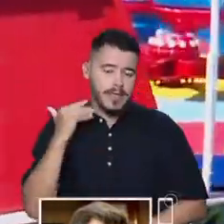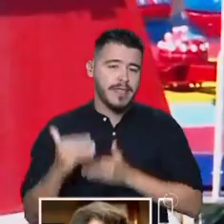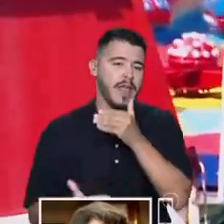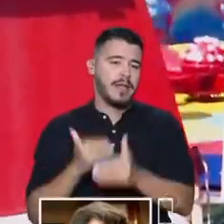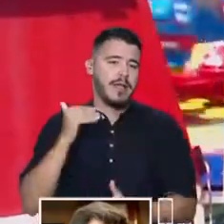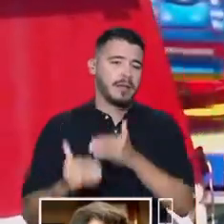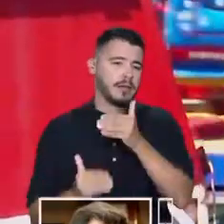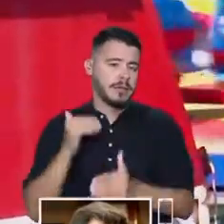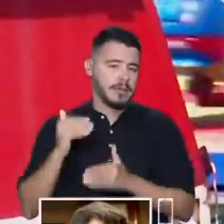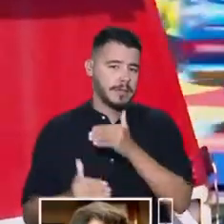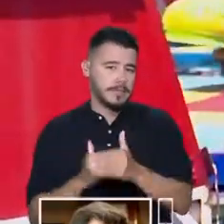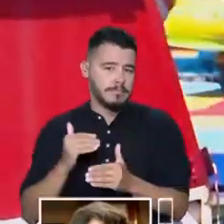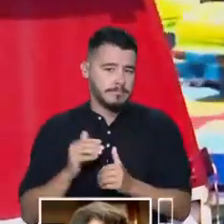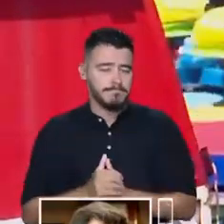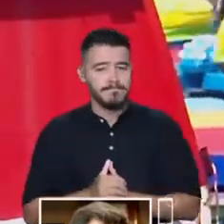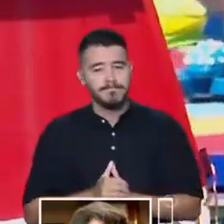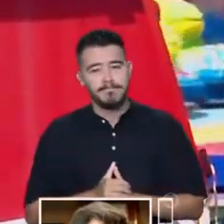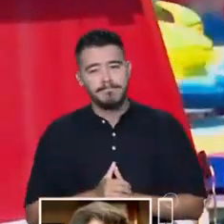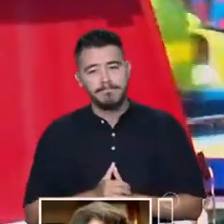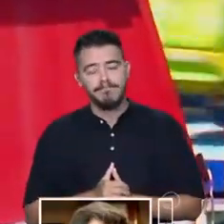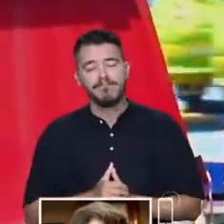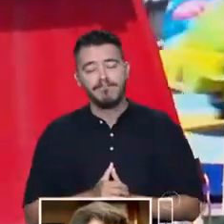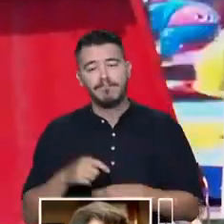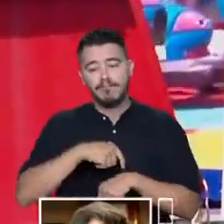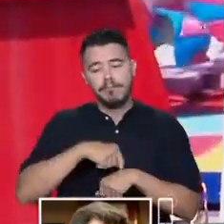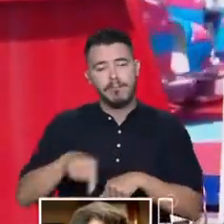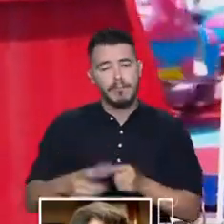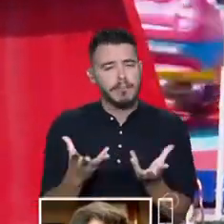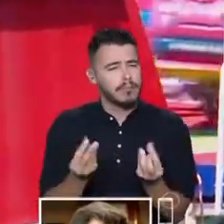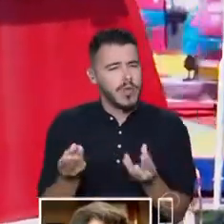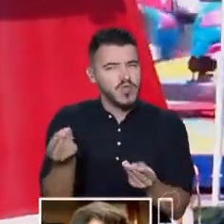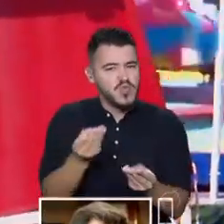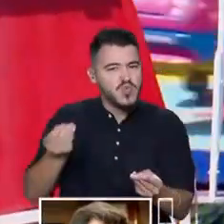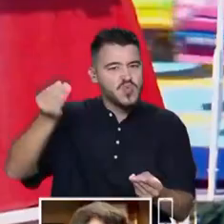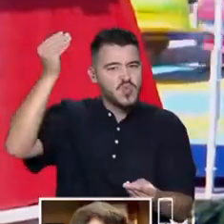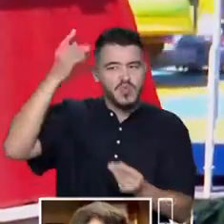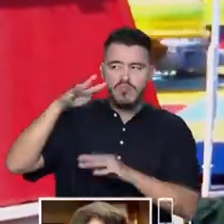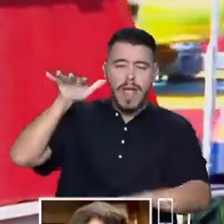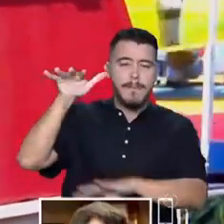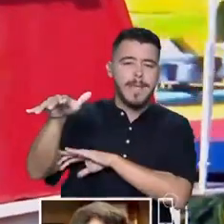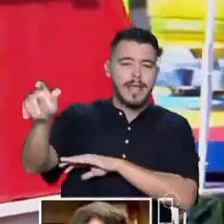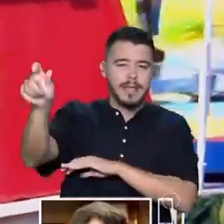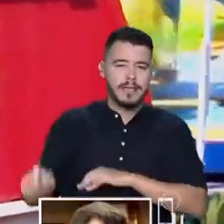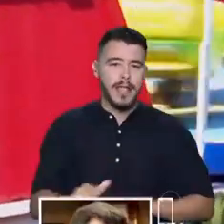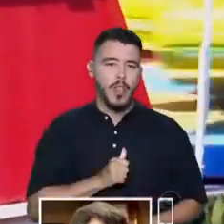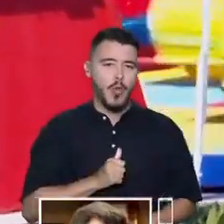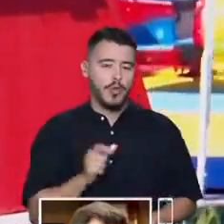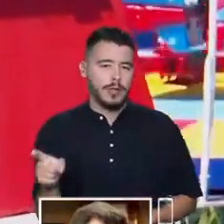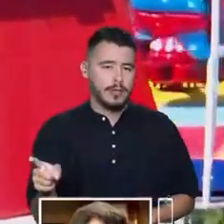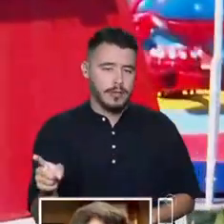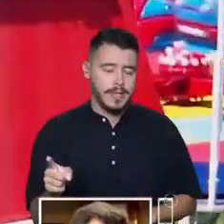μια ακραία συμπεριφορά εις βάρος του ιδιοκτήτη, λες και αυτή τη στιγμή είναι βέβαιο ότι θα αντιμετωπίσει